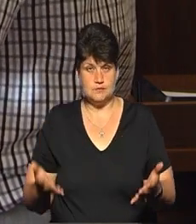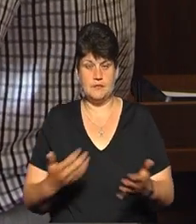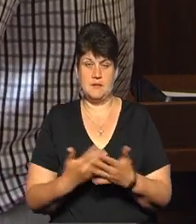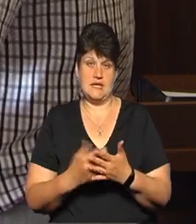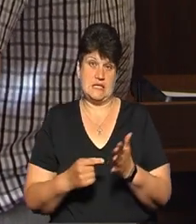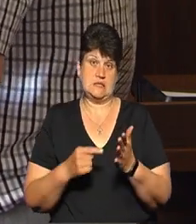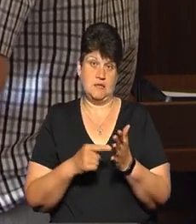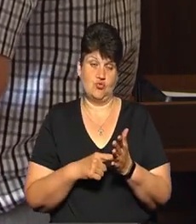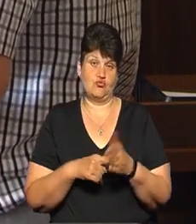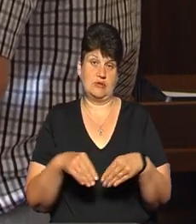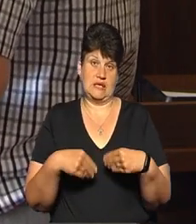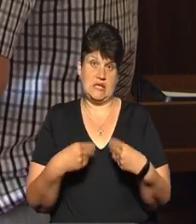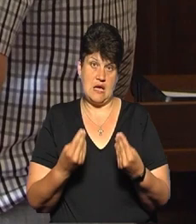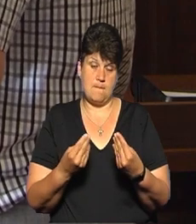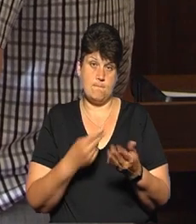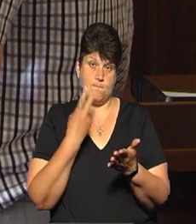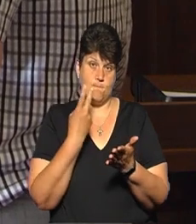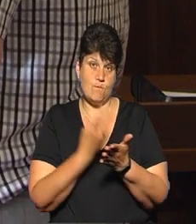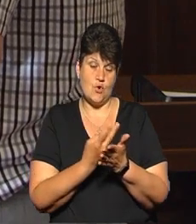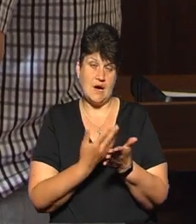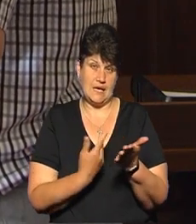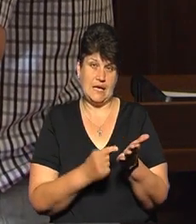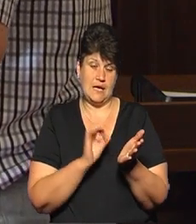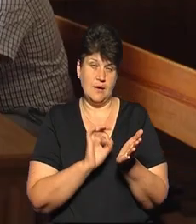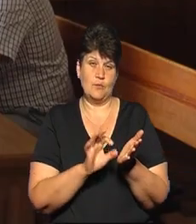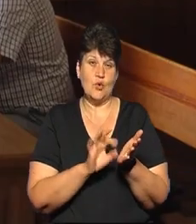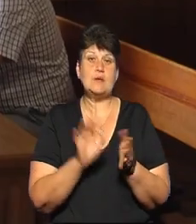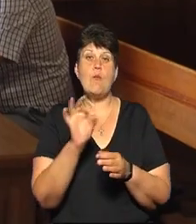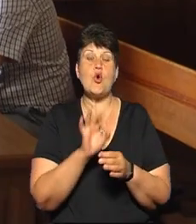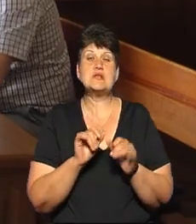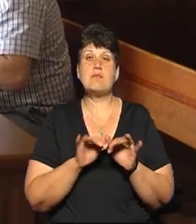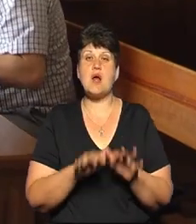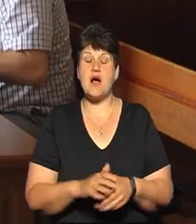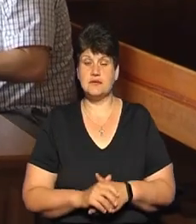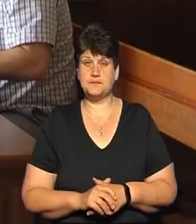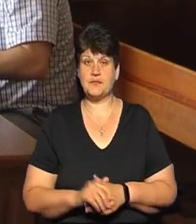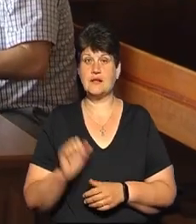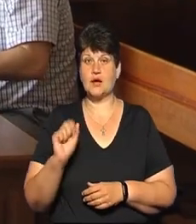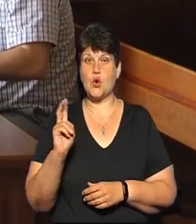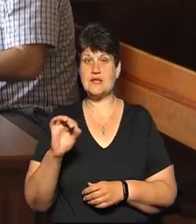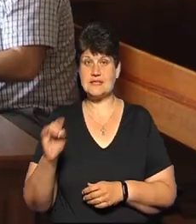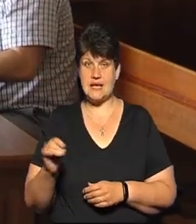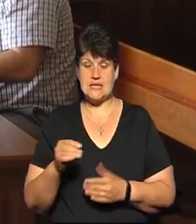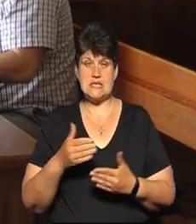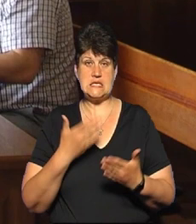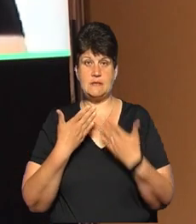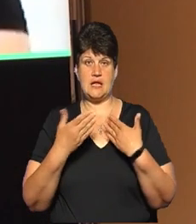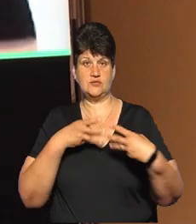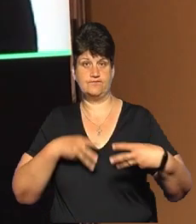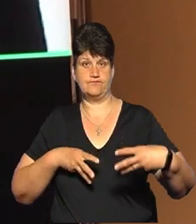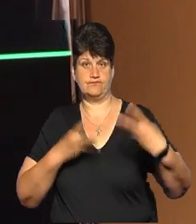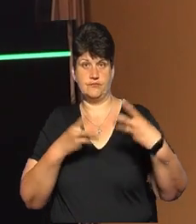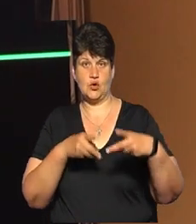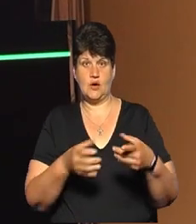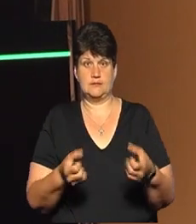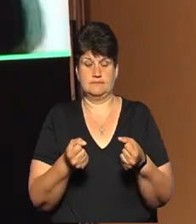дачі фактично показів по справі. З Андрієм Козаком спілкувалися через відеозв'язок. Його тримають